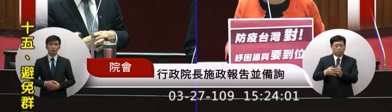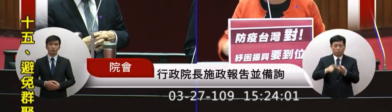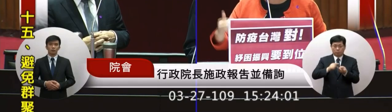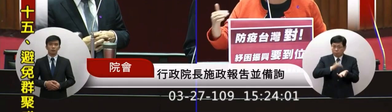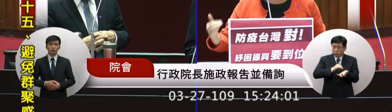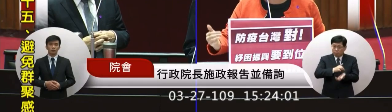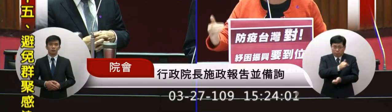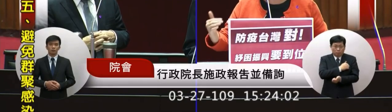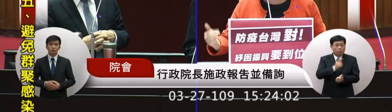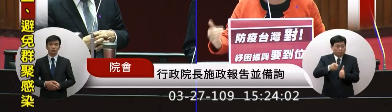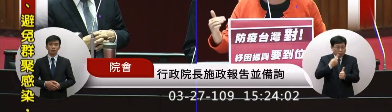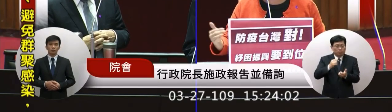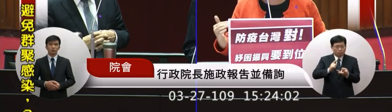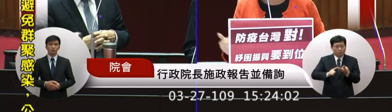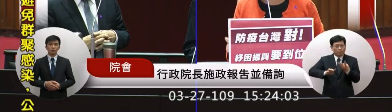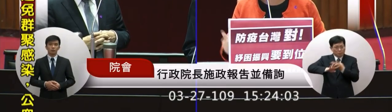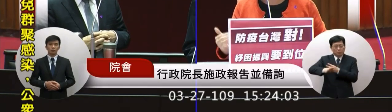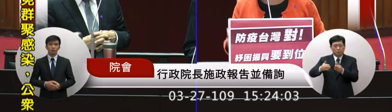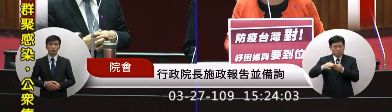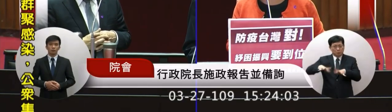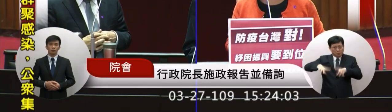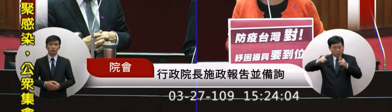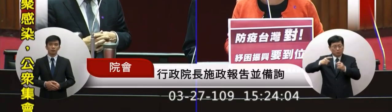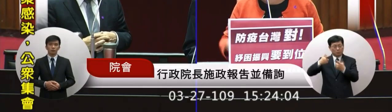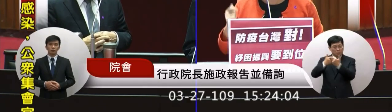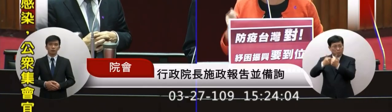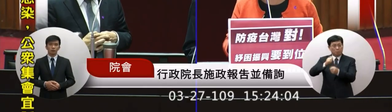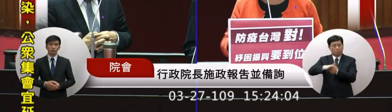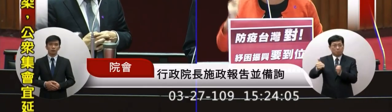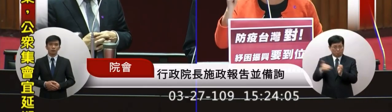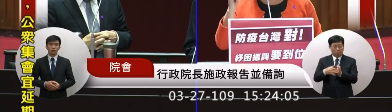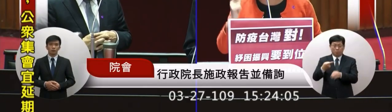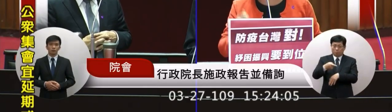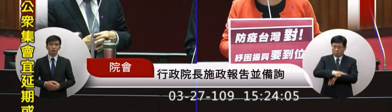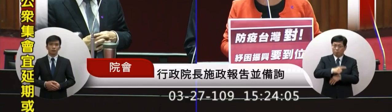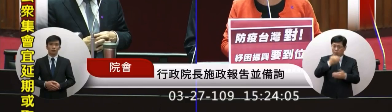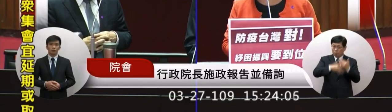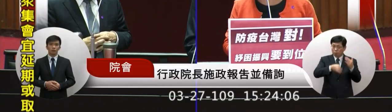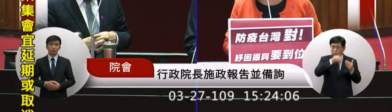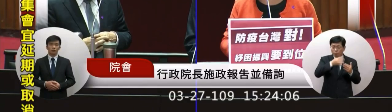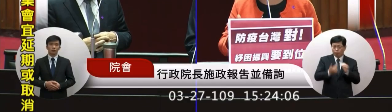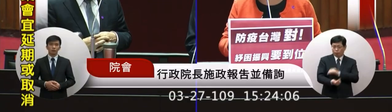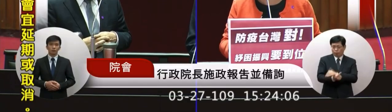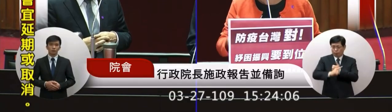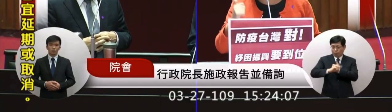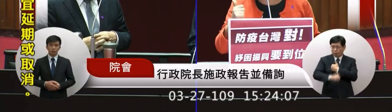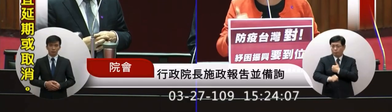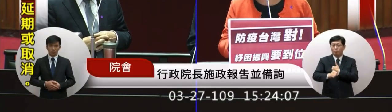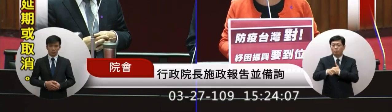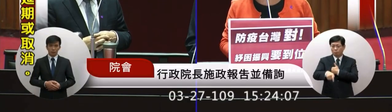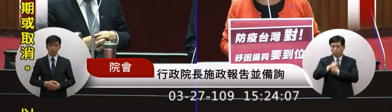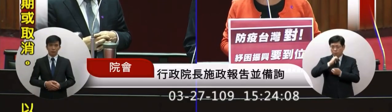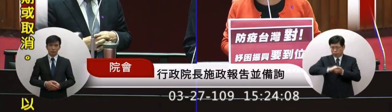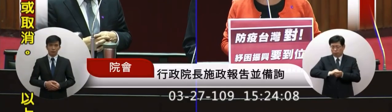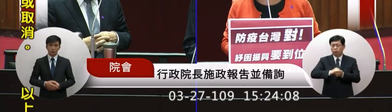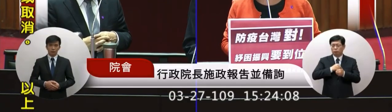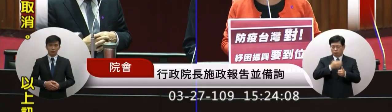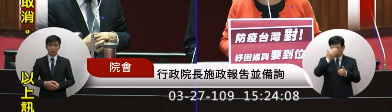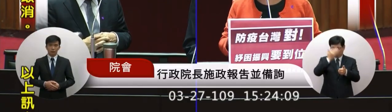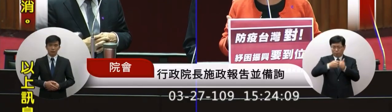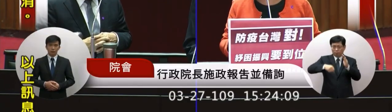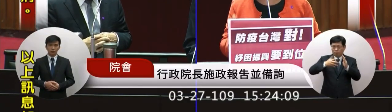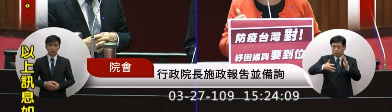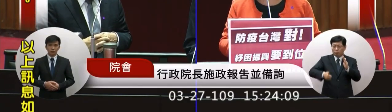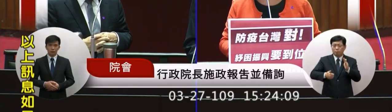优先，还有各项国内的防疫需求满足了之后，我们要用最快的速度，第一个这个决策要请院长能